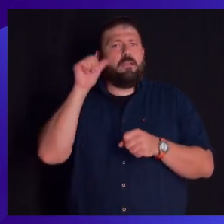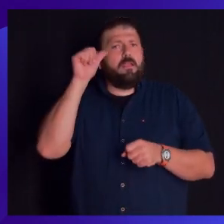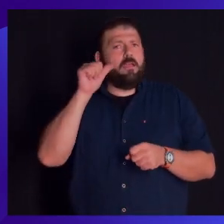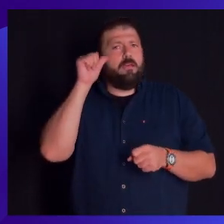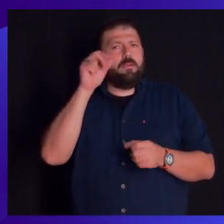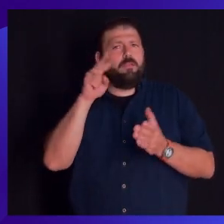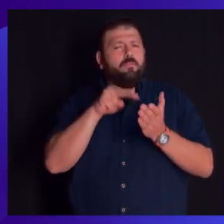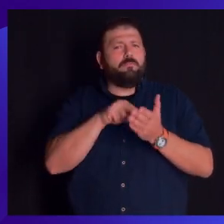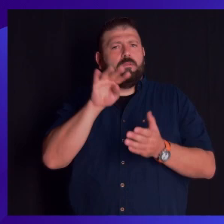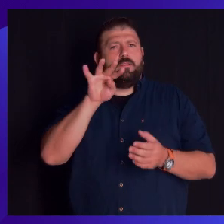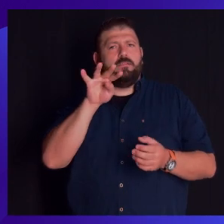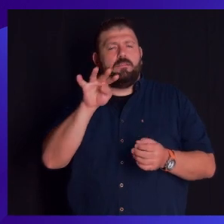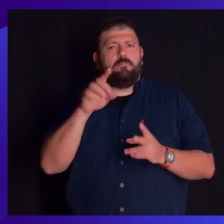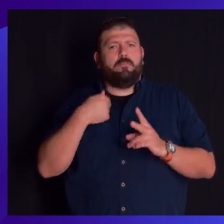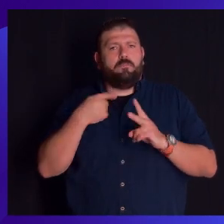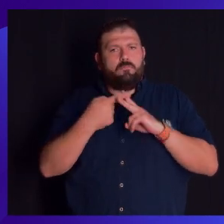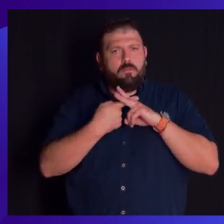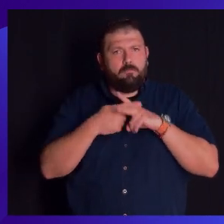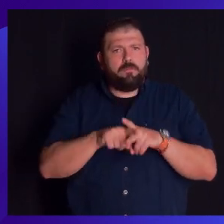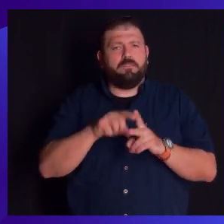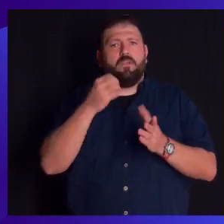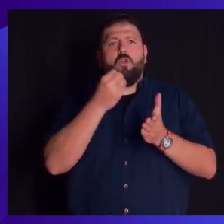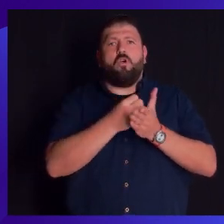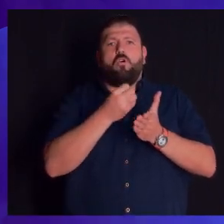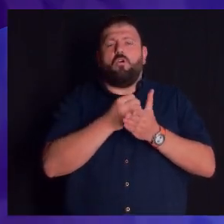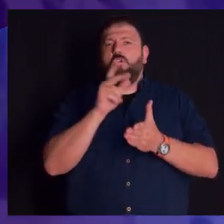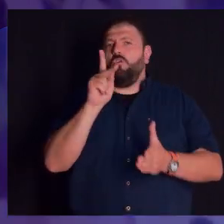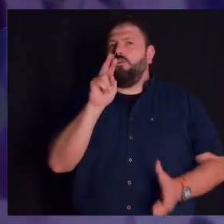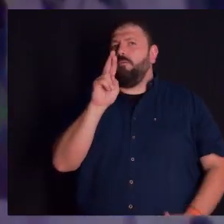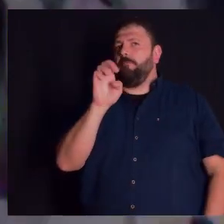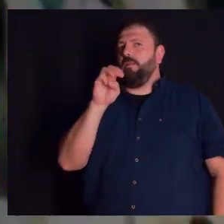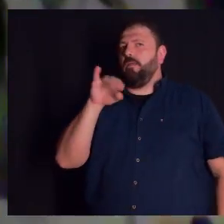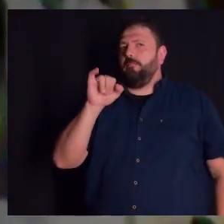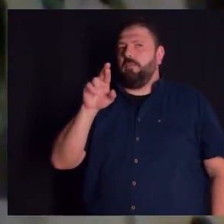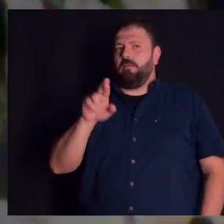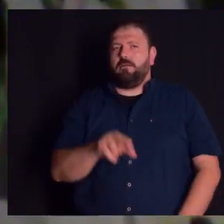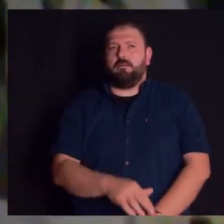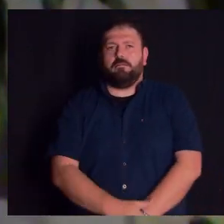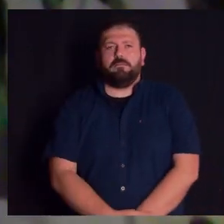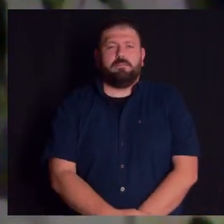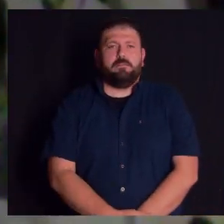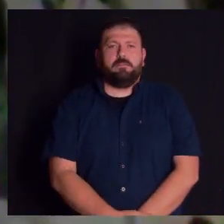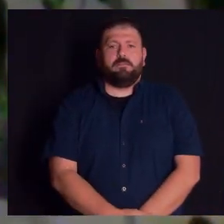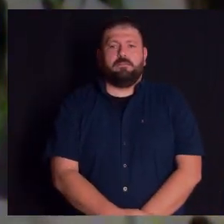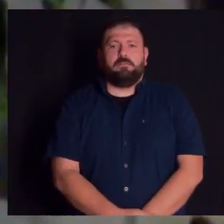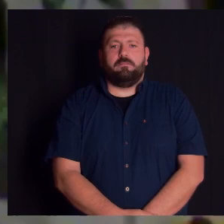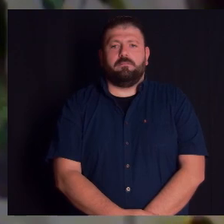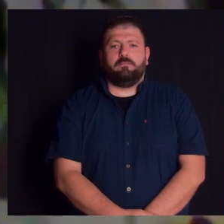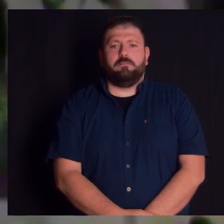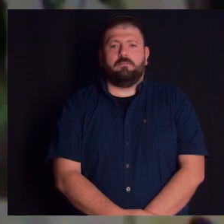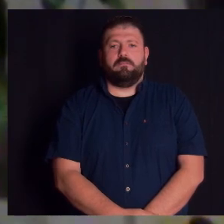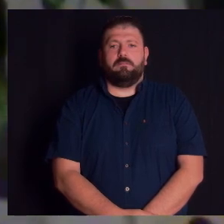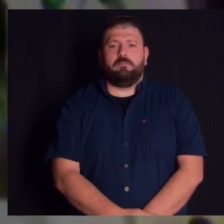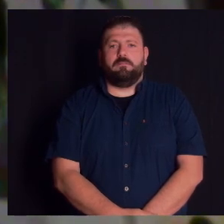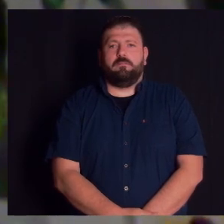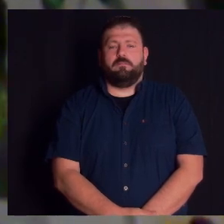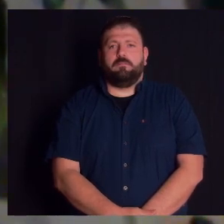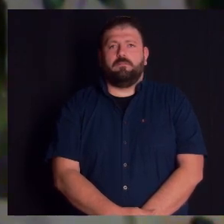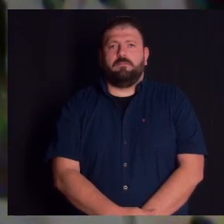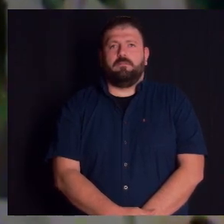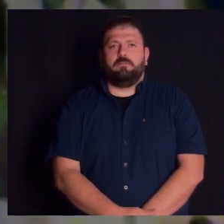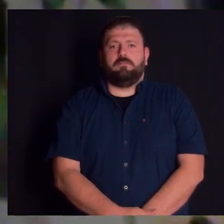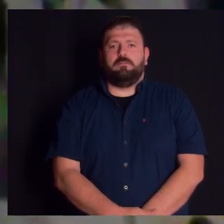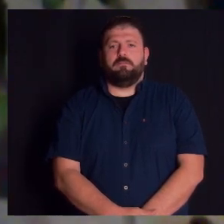April 2019, I started as a gold За лето premier. я выполнила целых две квалификации: золото элит и